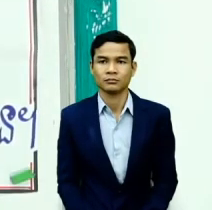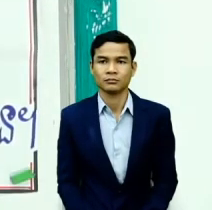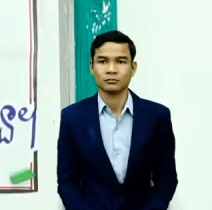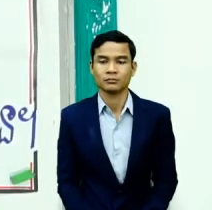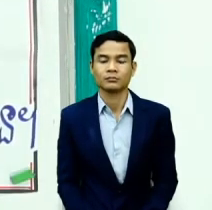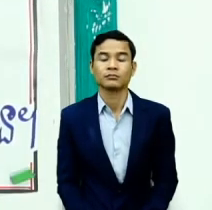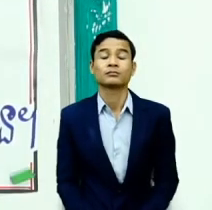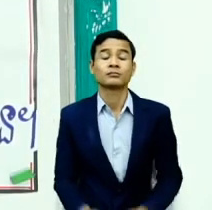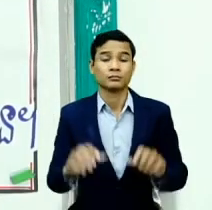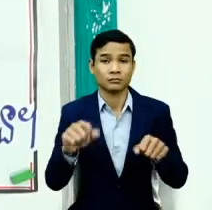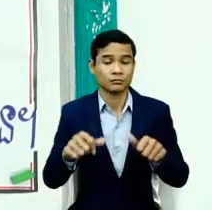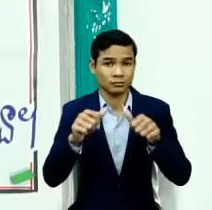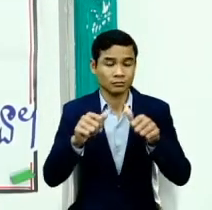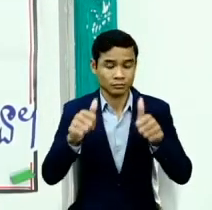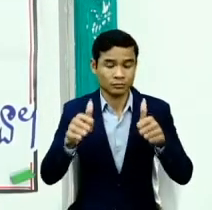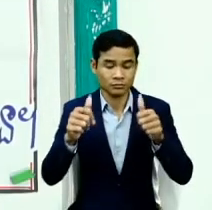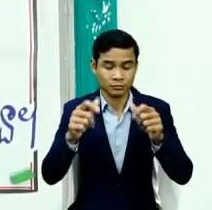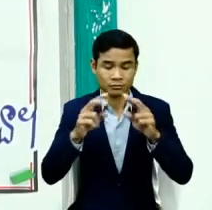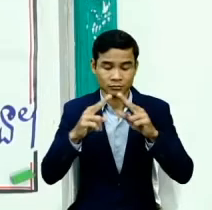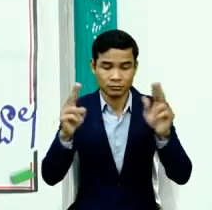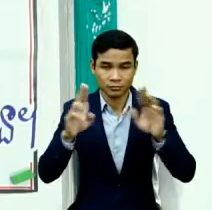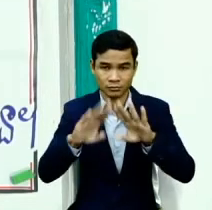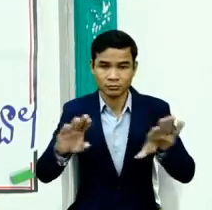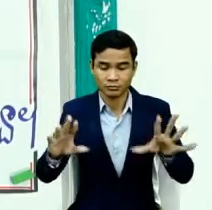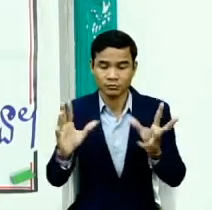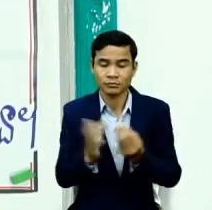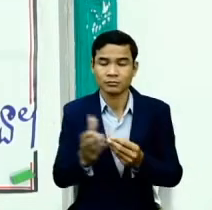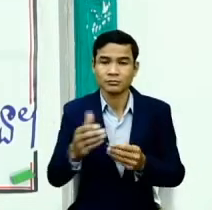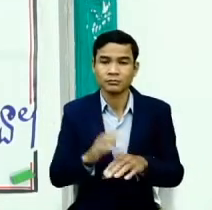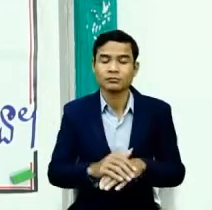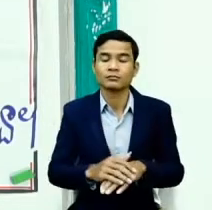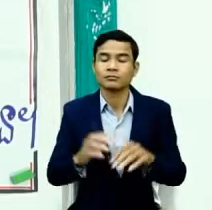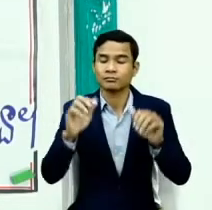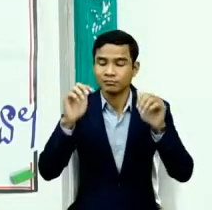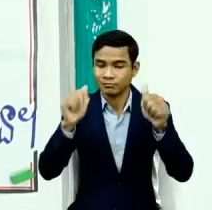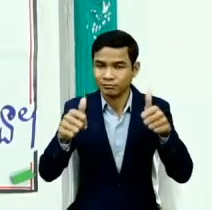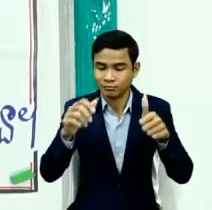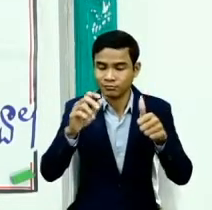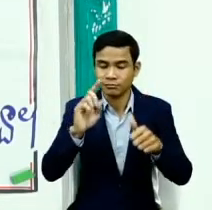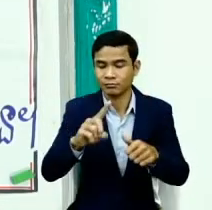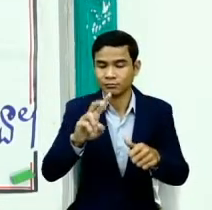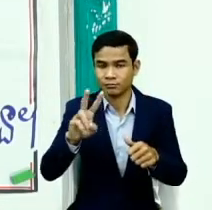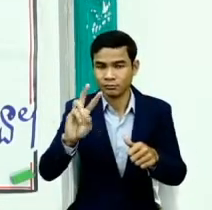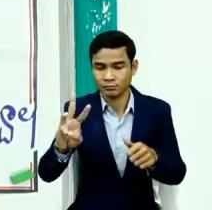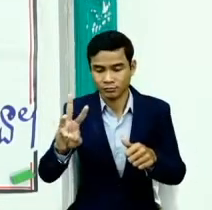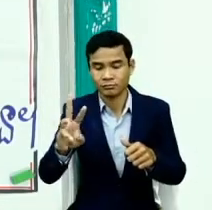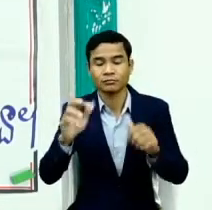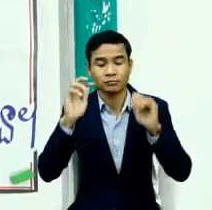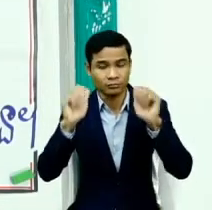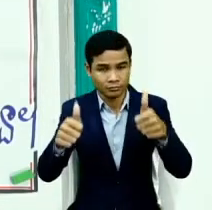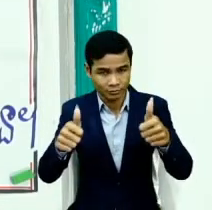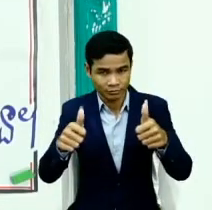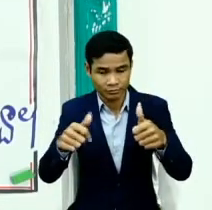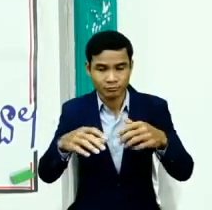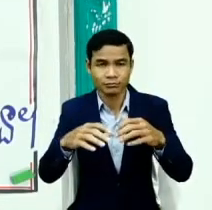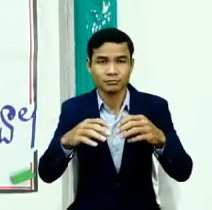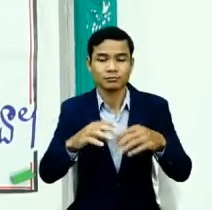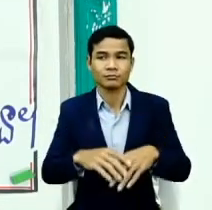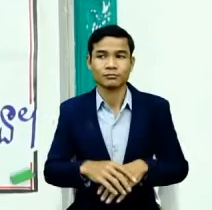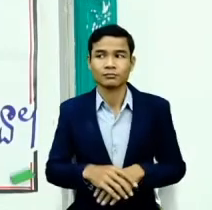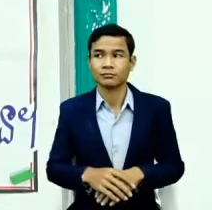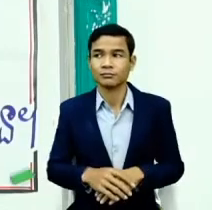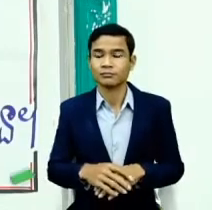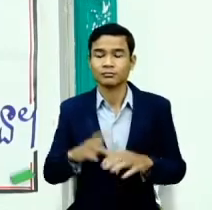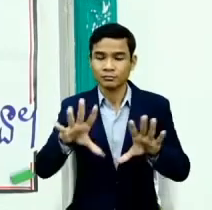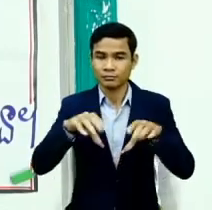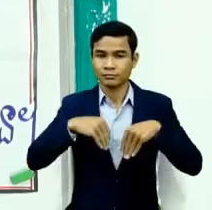chà lo khăn nè con đẹp đầy ó cha chúng tôi cắn con muối bí bấy ó cha chà